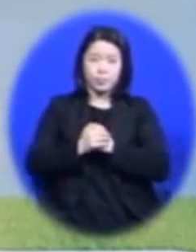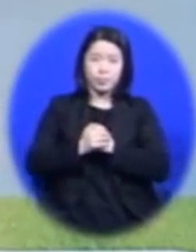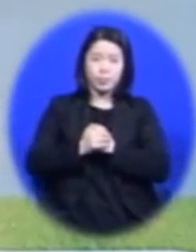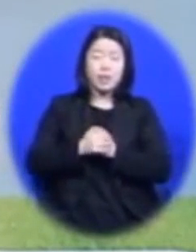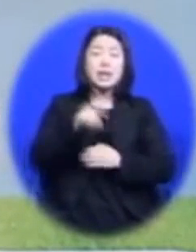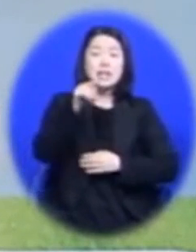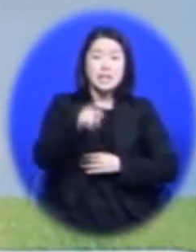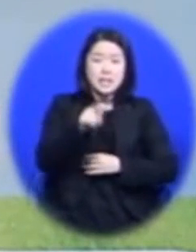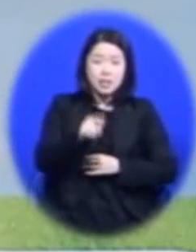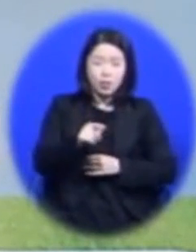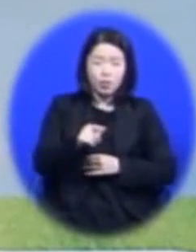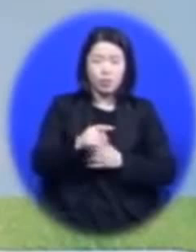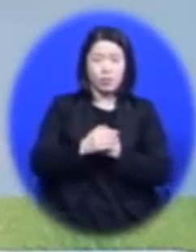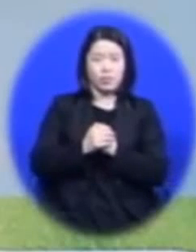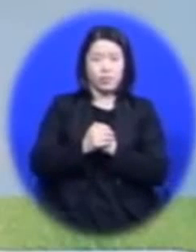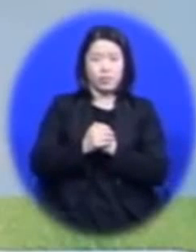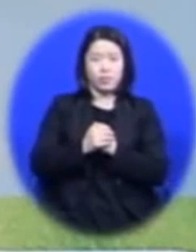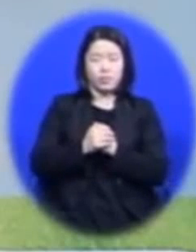이것이